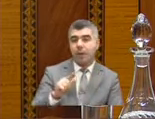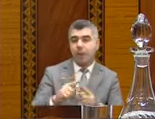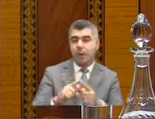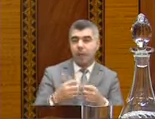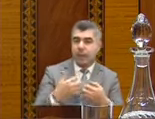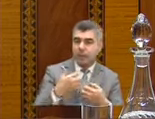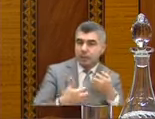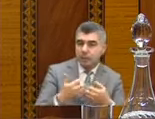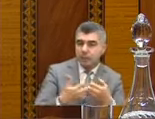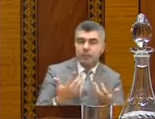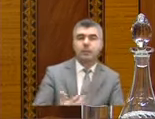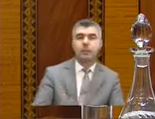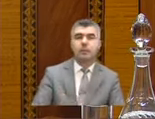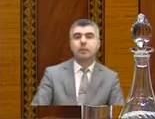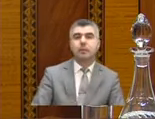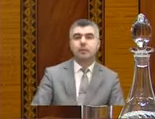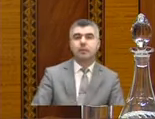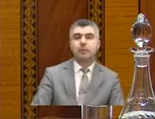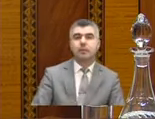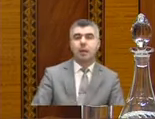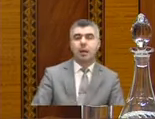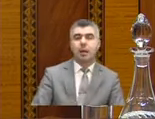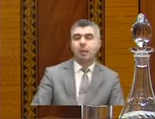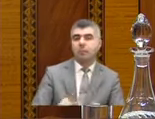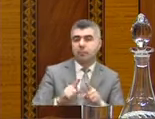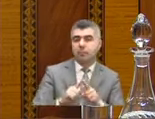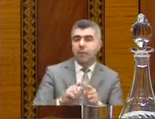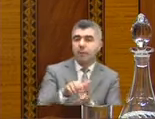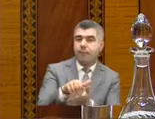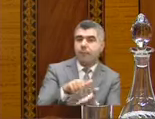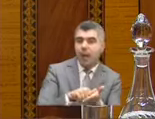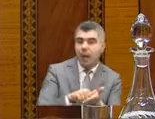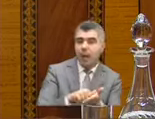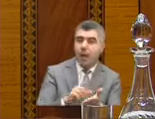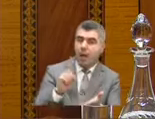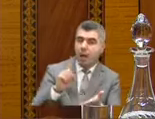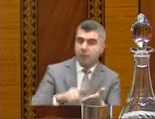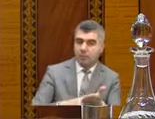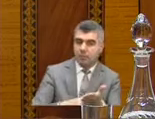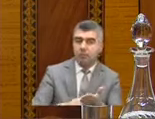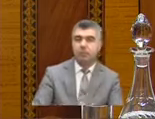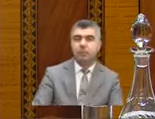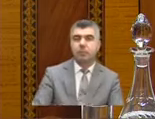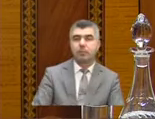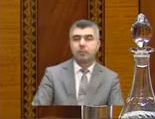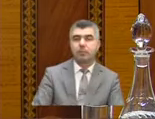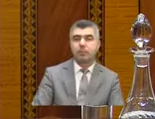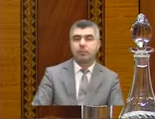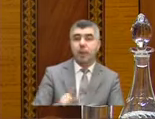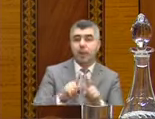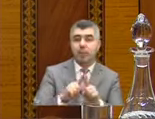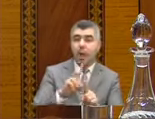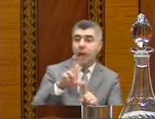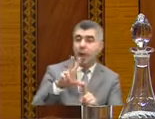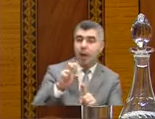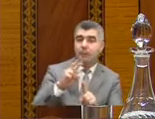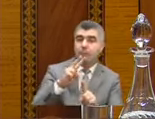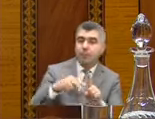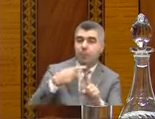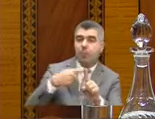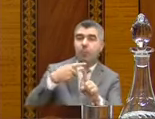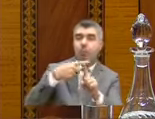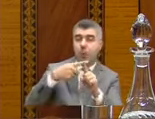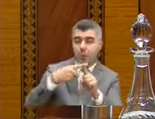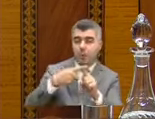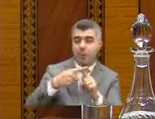بالدينامية التي يعرفها القطاع الغير الفلاحي الذي يتوقع أن يعرف ارتفاعا في القيمة المضافة